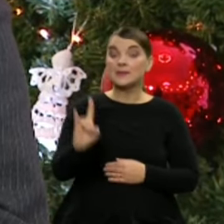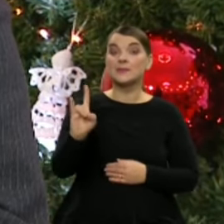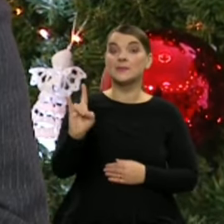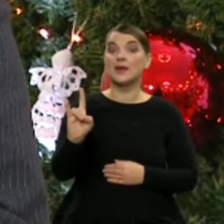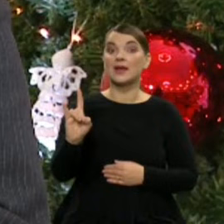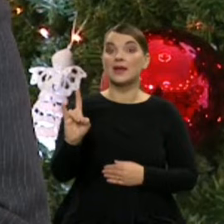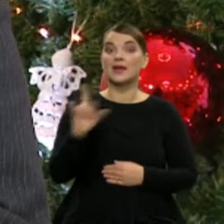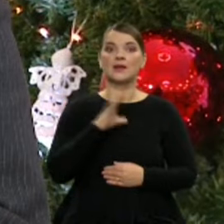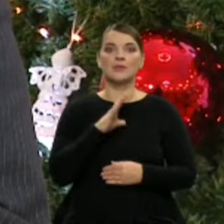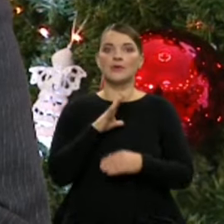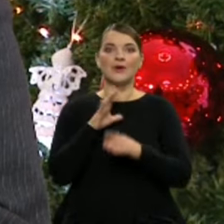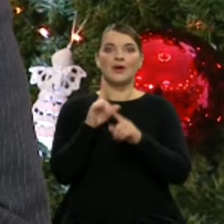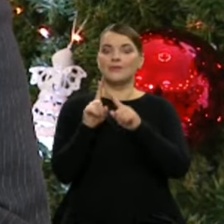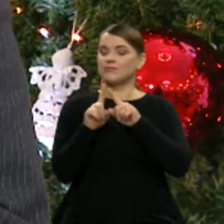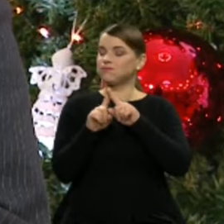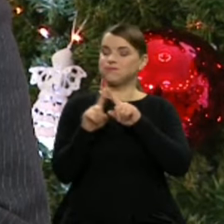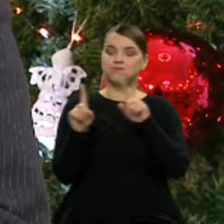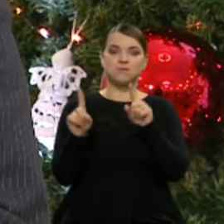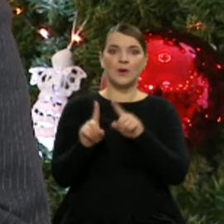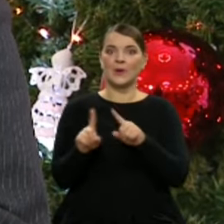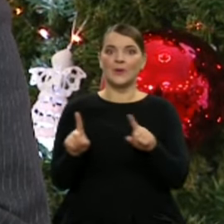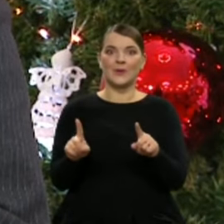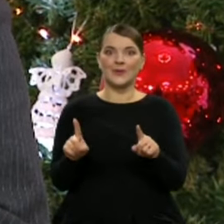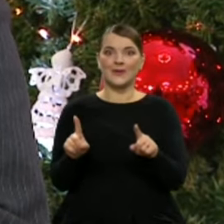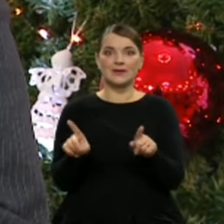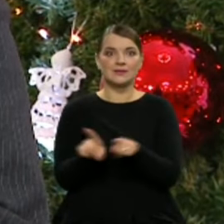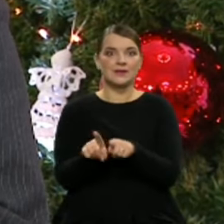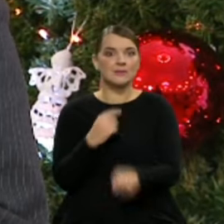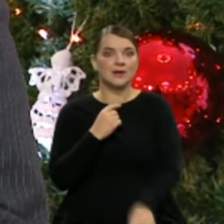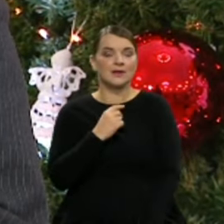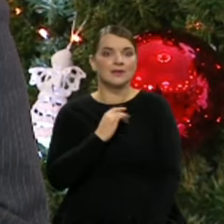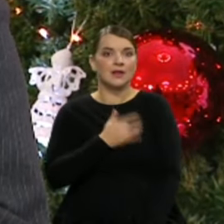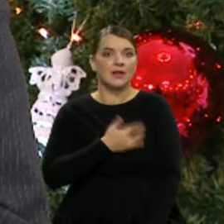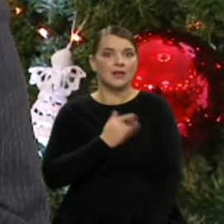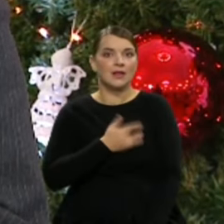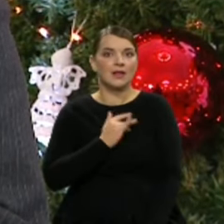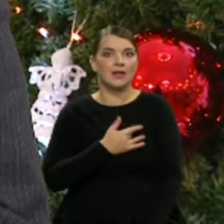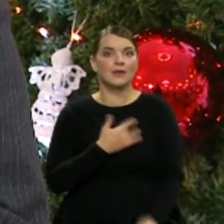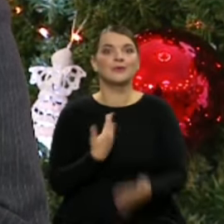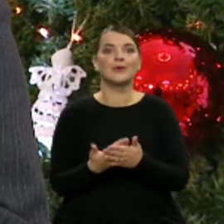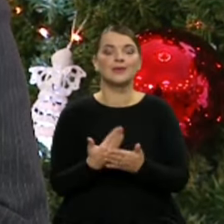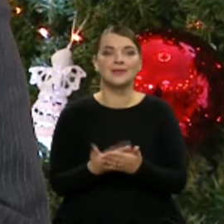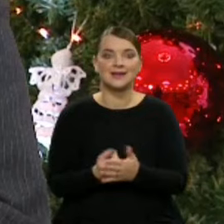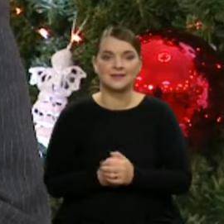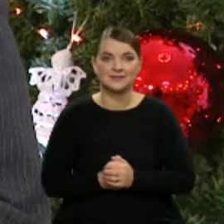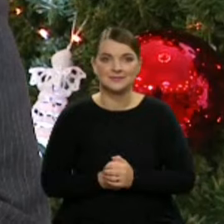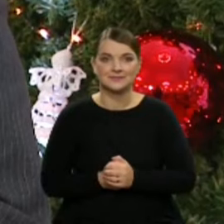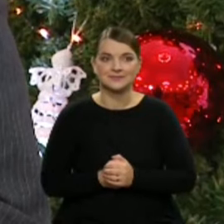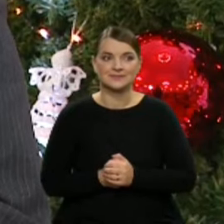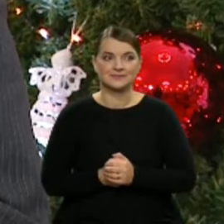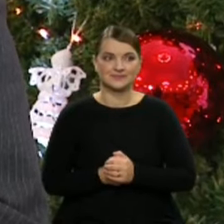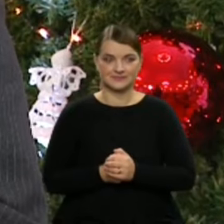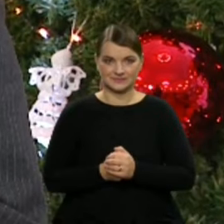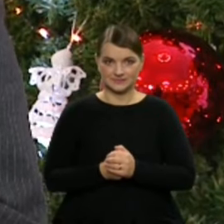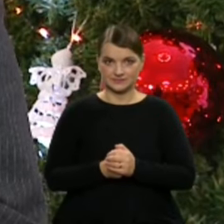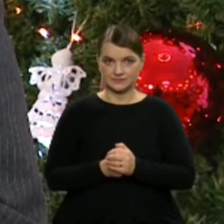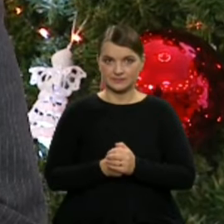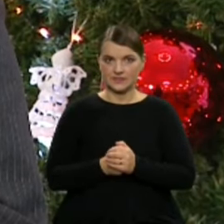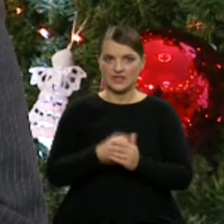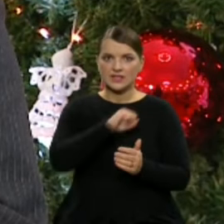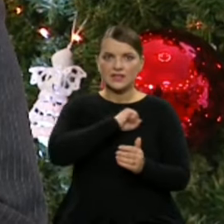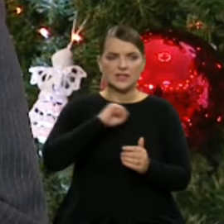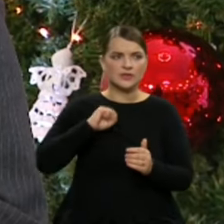neįprasto ir šiek tiek bauginančio. Nerimo sukėlė tai, kad sujudo